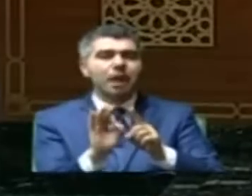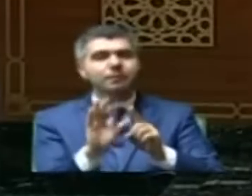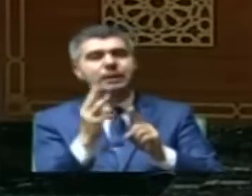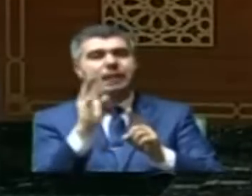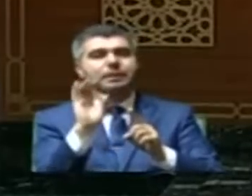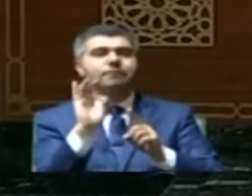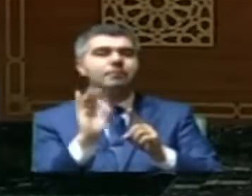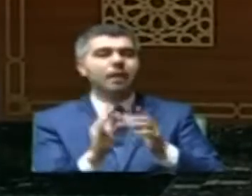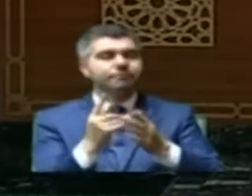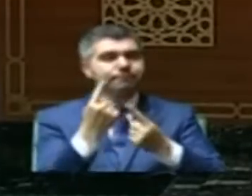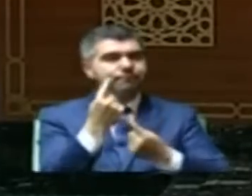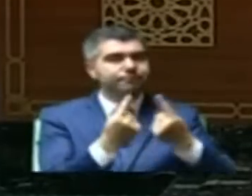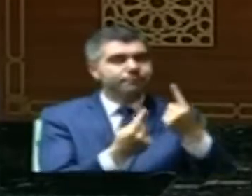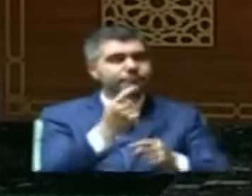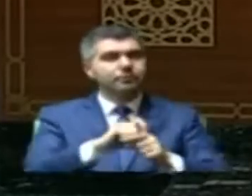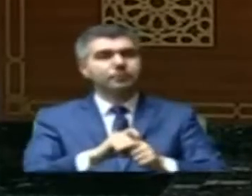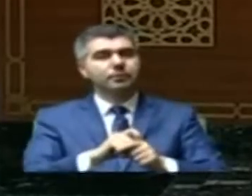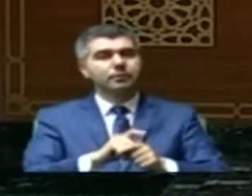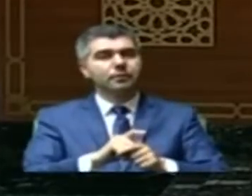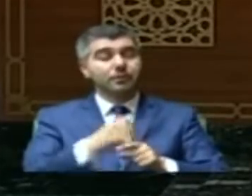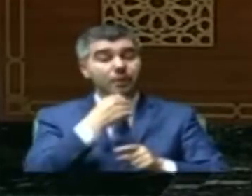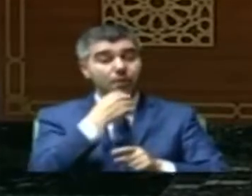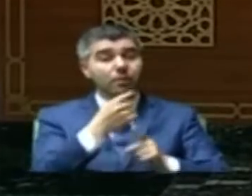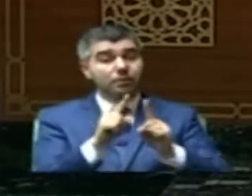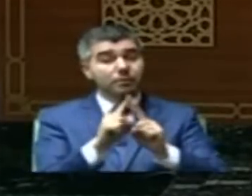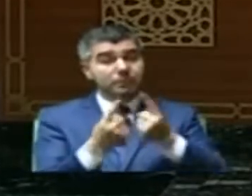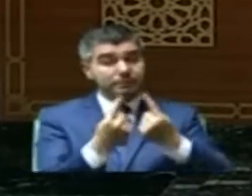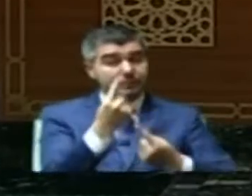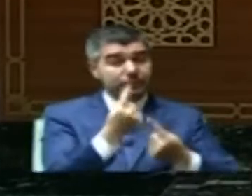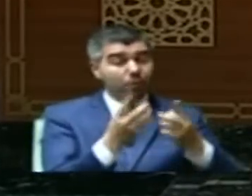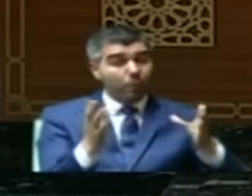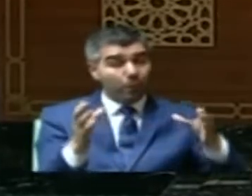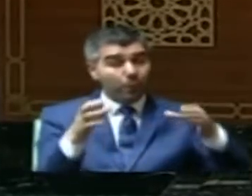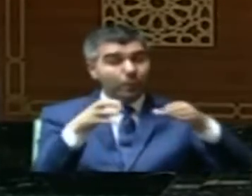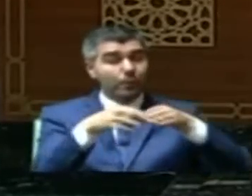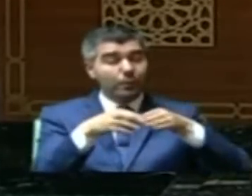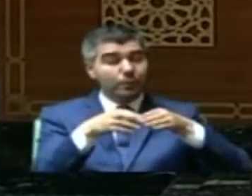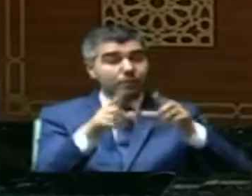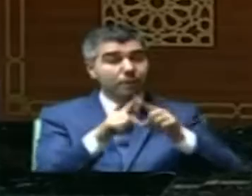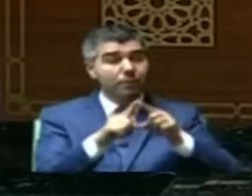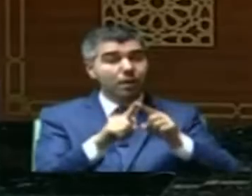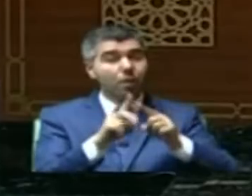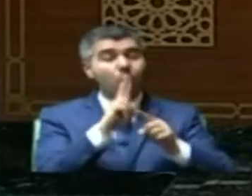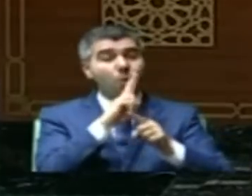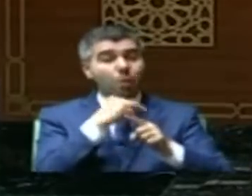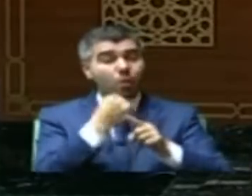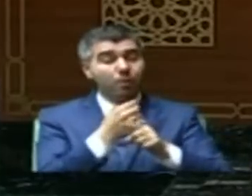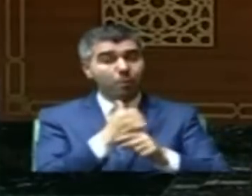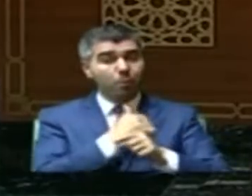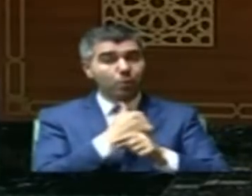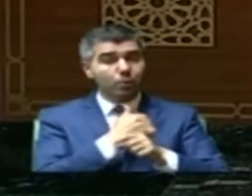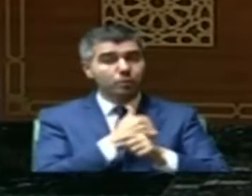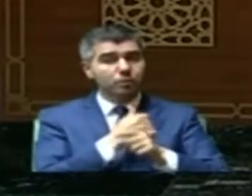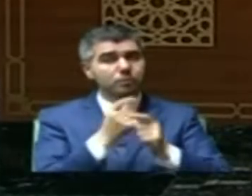الوطنيه للتنميه المستدامه راه درت بتنسيق مع جميع القطاعات المعنيه ماشي فقط الحكوميه ولكن ايضا غير